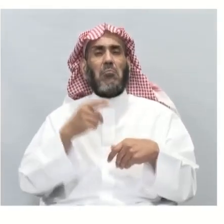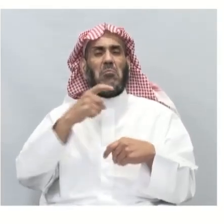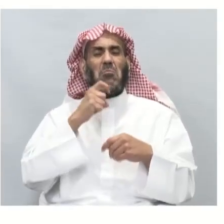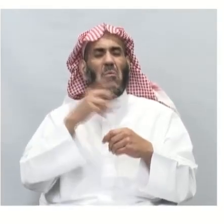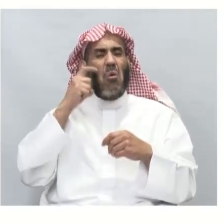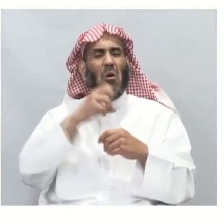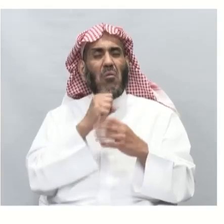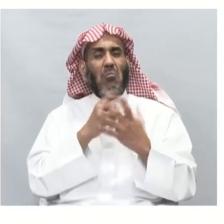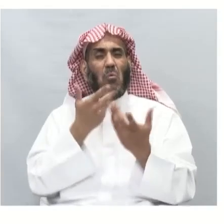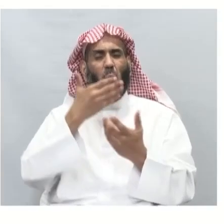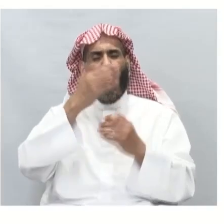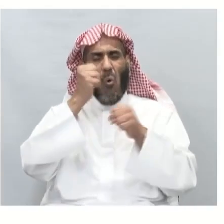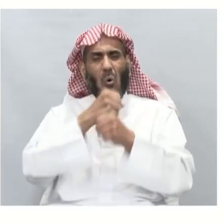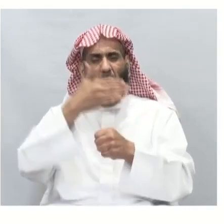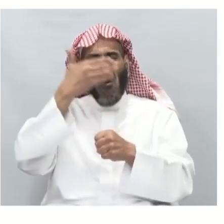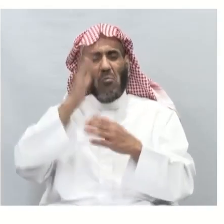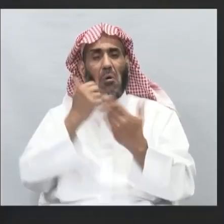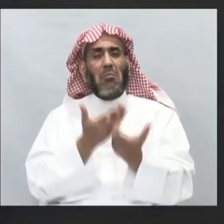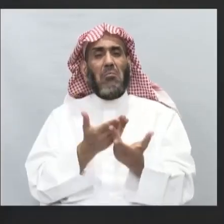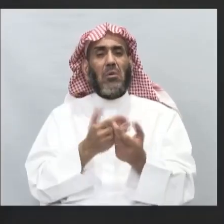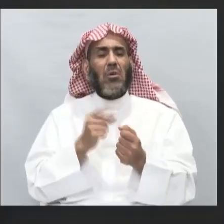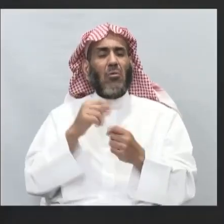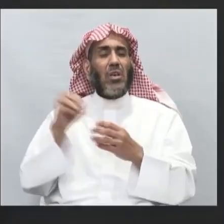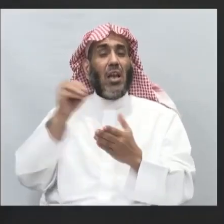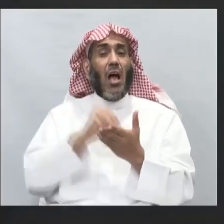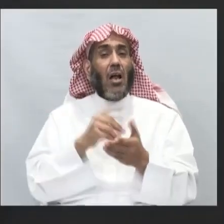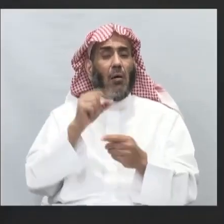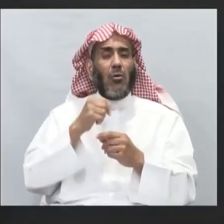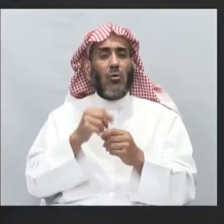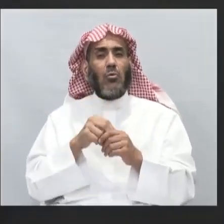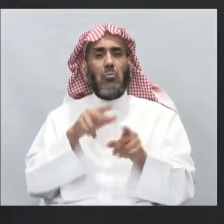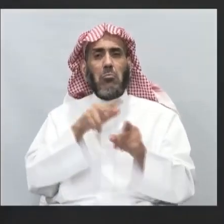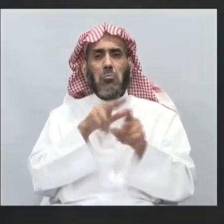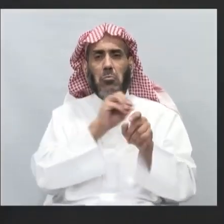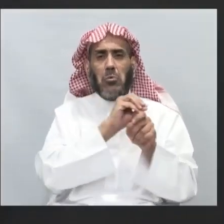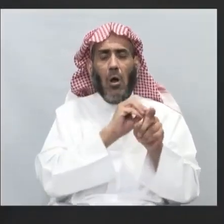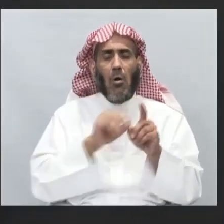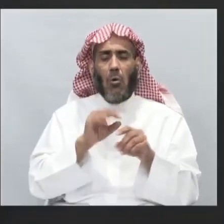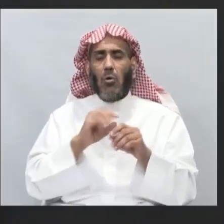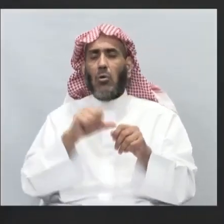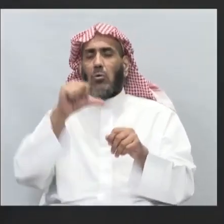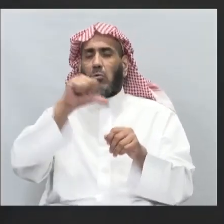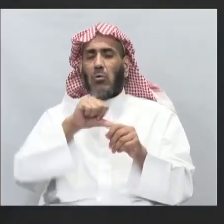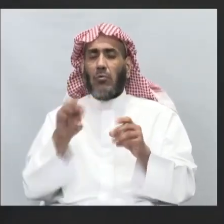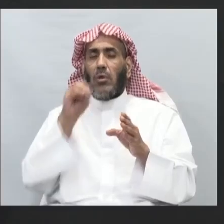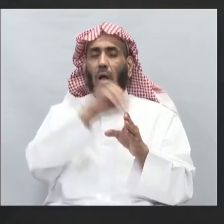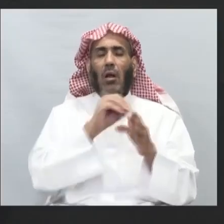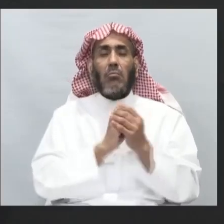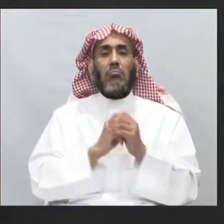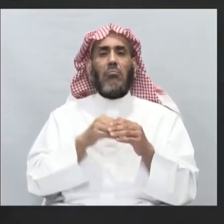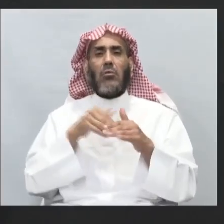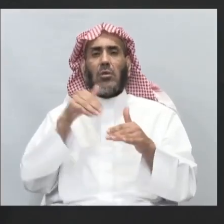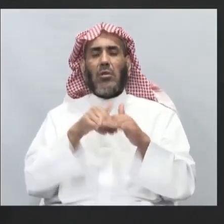من السامع وقد يكون ايضا اذا كان ناقل الخبر يريد وشايه عليك مثلا فقد ايضا يسيء في قضيه نقله